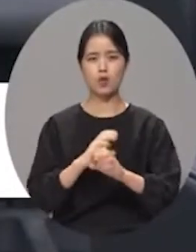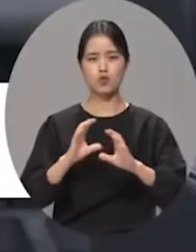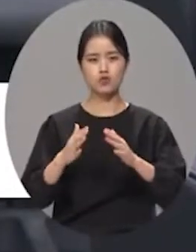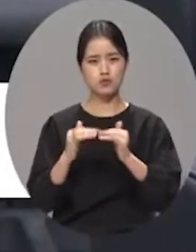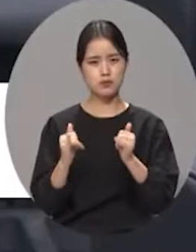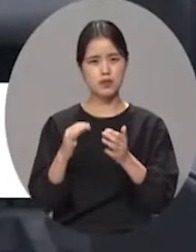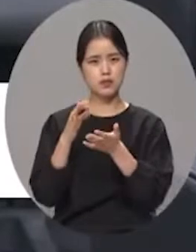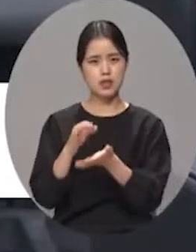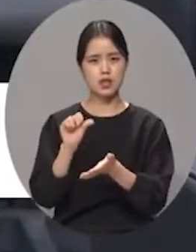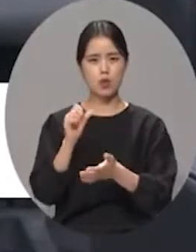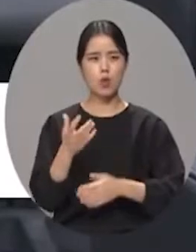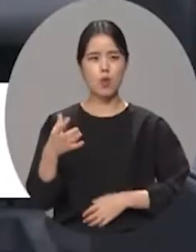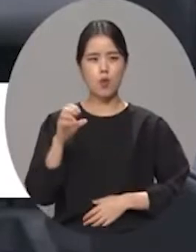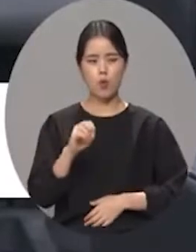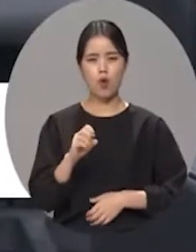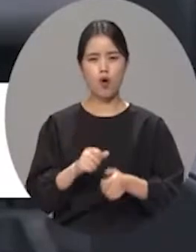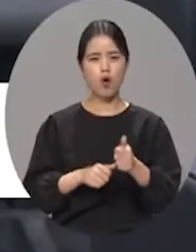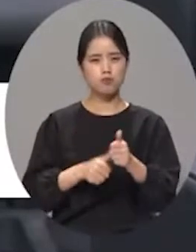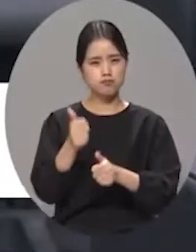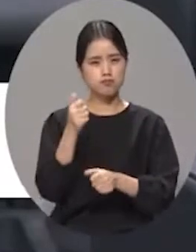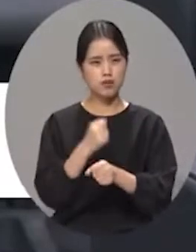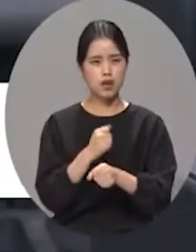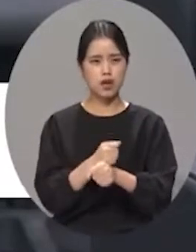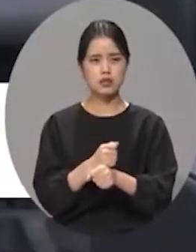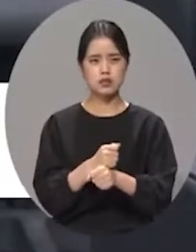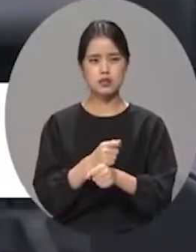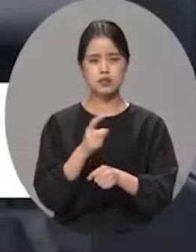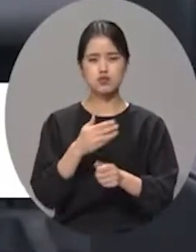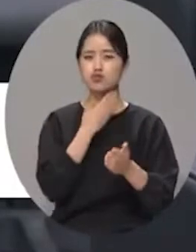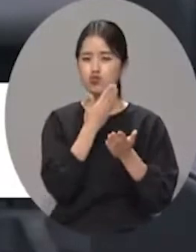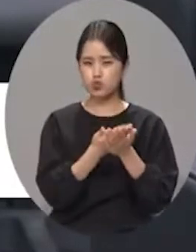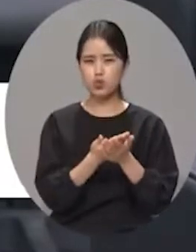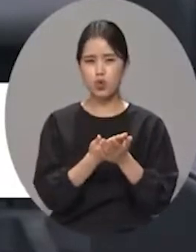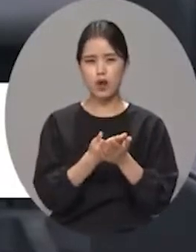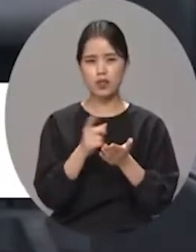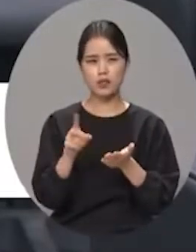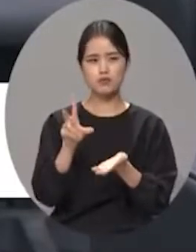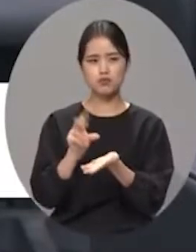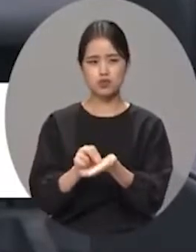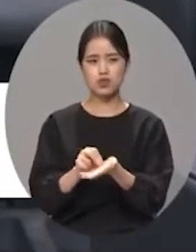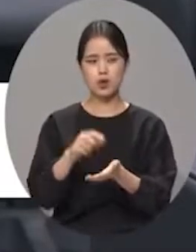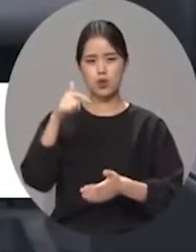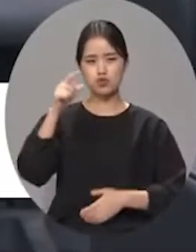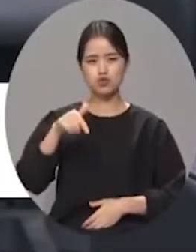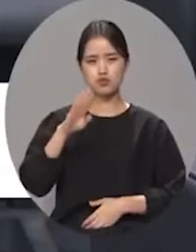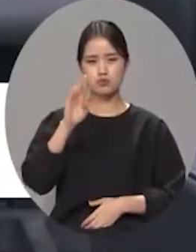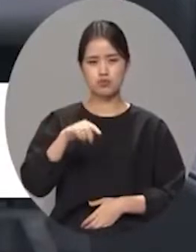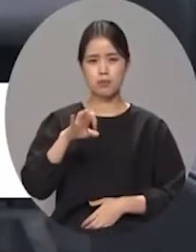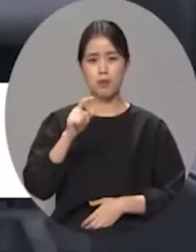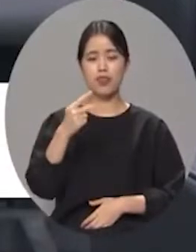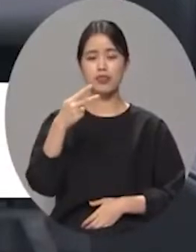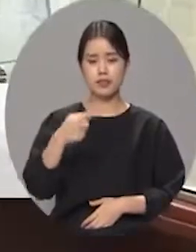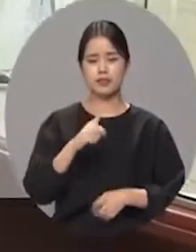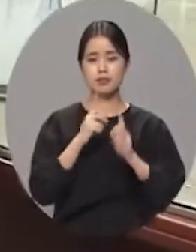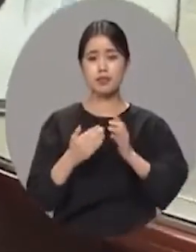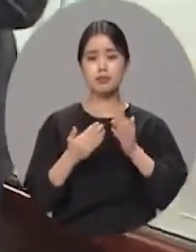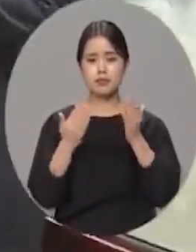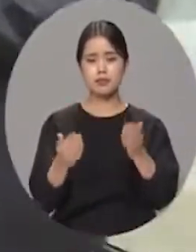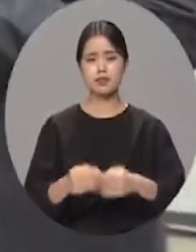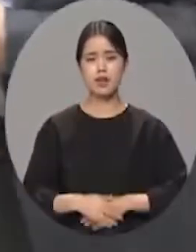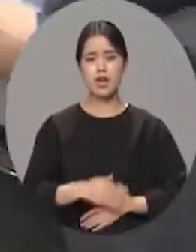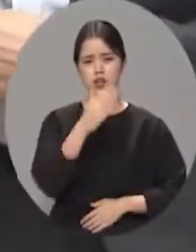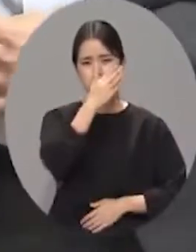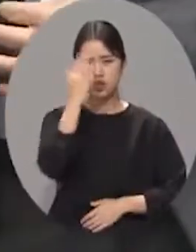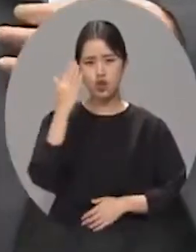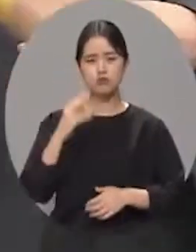또 국민 자산 5억 성공 시대 만드는 데 핵심적 키로 그 국부펀드를 말씀을 드리는 거고요.